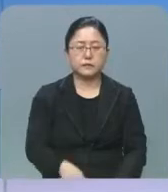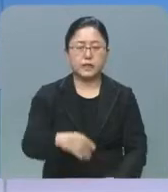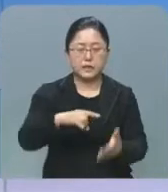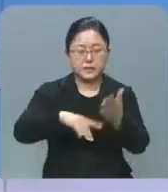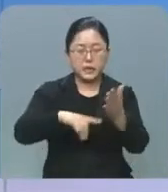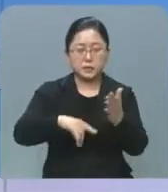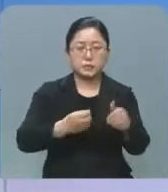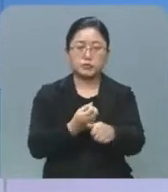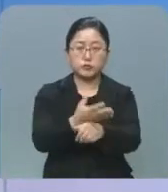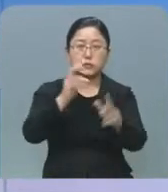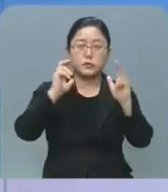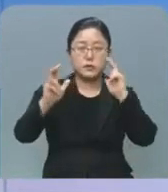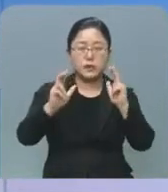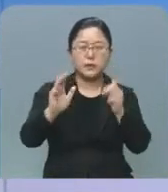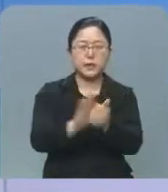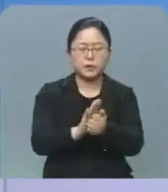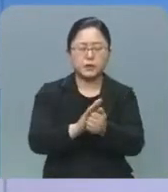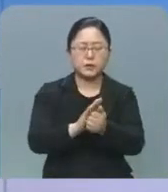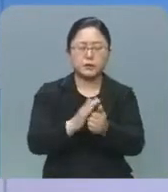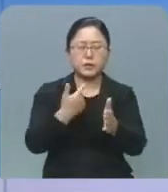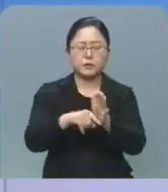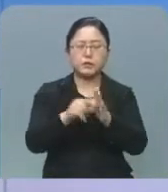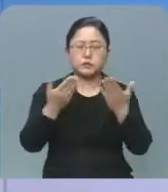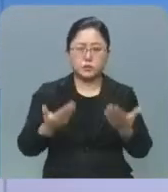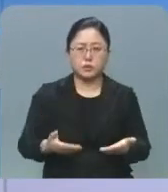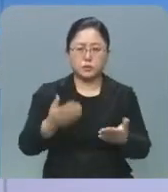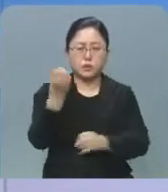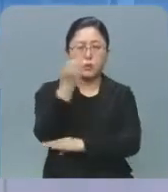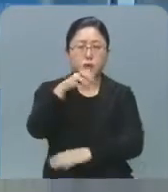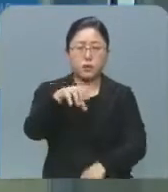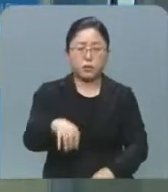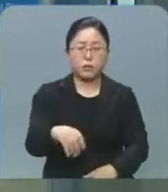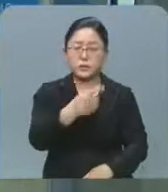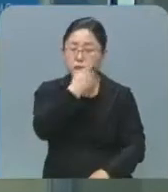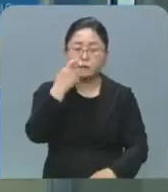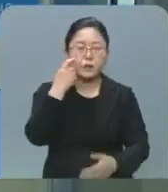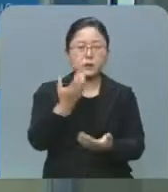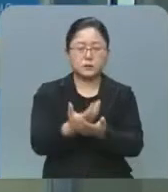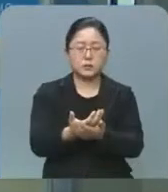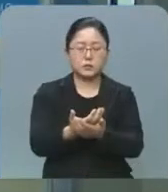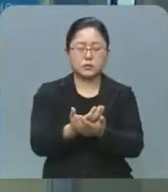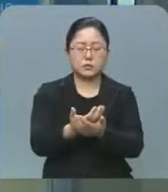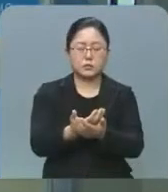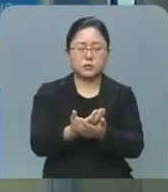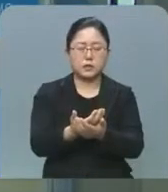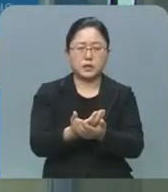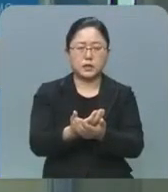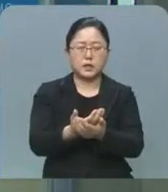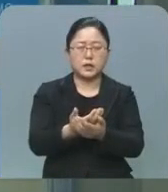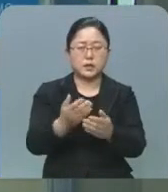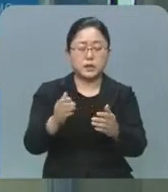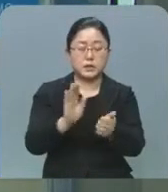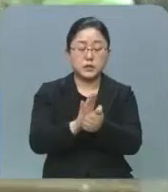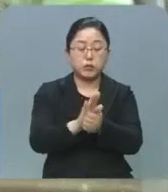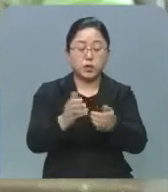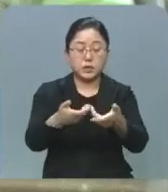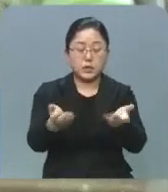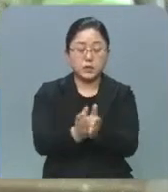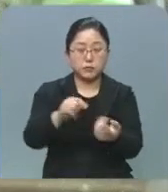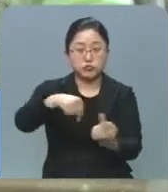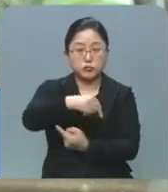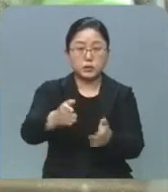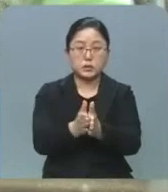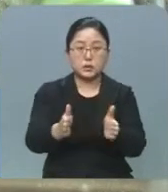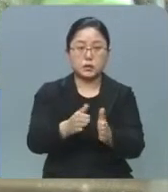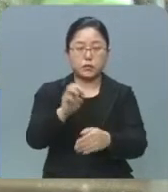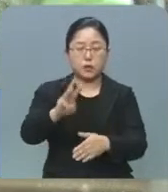세관이 수출 기업의 편의를 위해서 휴일에 더 원산지 증명서를 발급받을 수 있도록 상시 지원팀을 운영합니다.